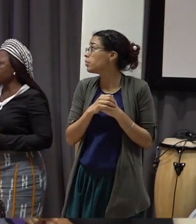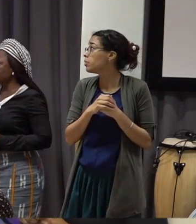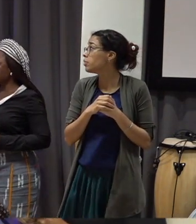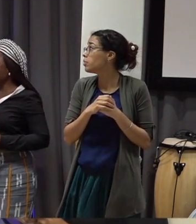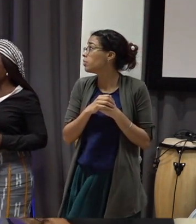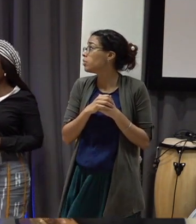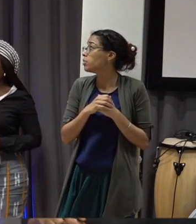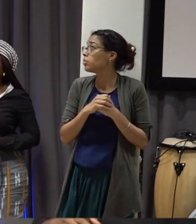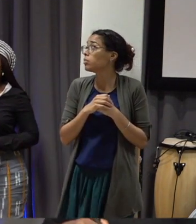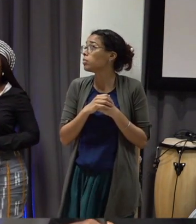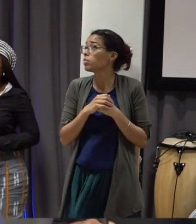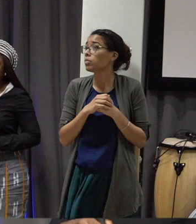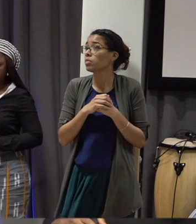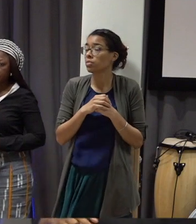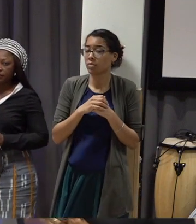Me